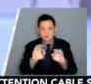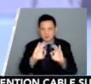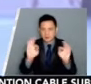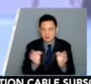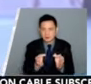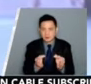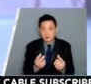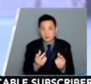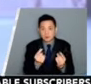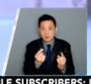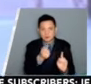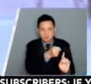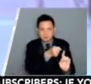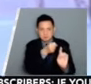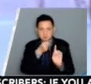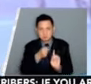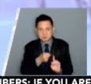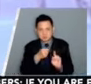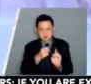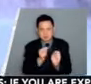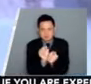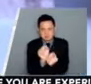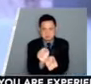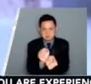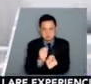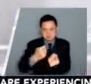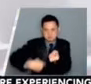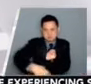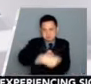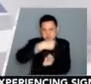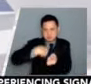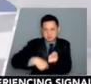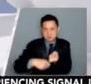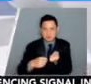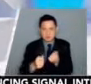tape sa bibig. Balita hati ni James Agustin.